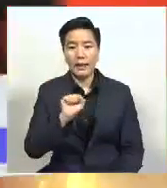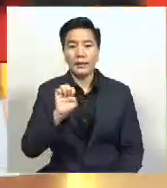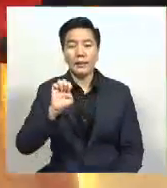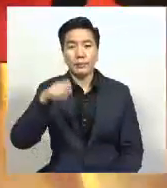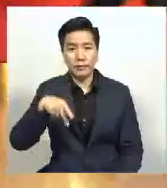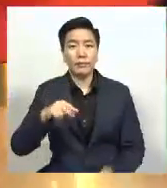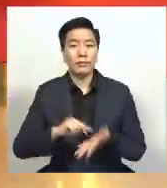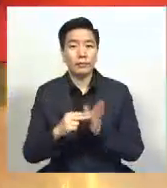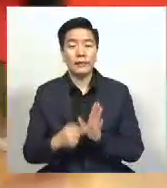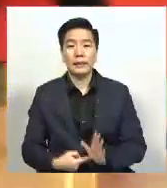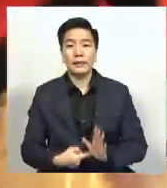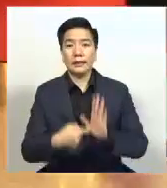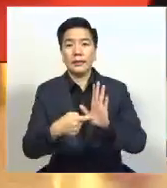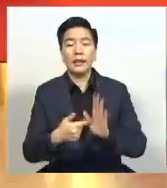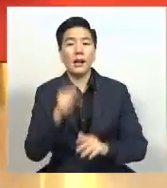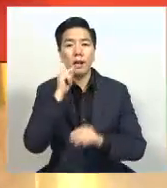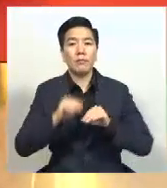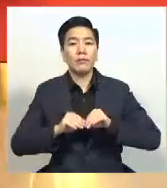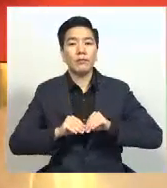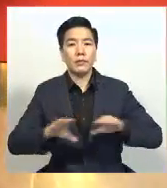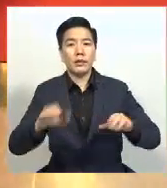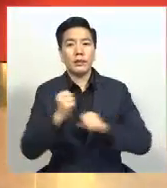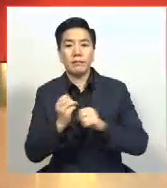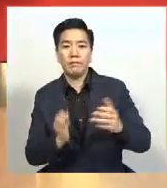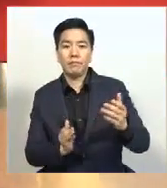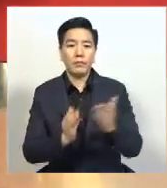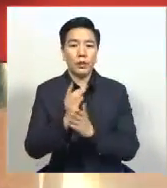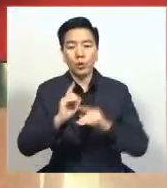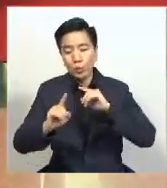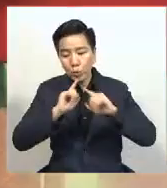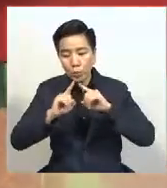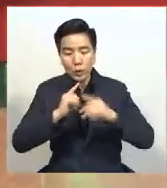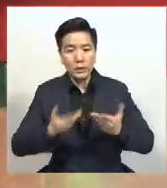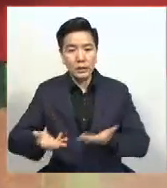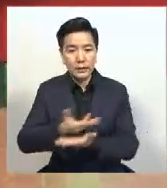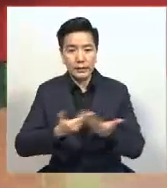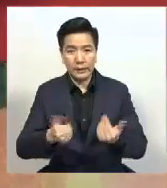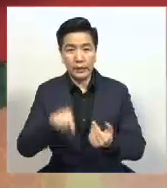ที่จะนำเสนอผู้นำออกแถลงการประกาศความสำเร็จของการเจรจาค่ะซึ่งจะ